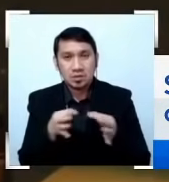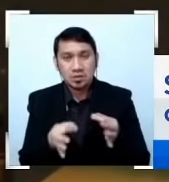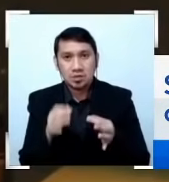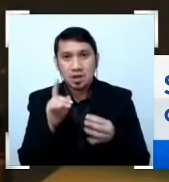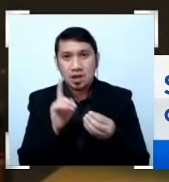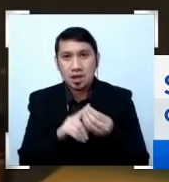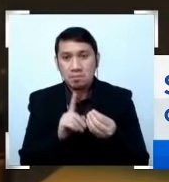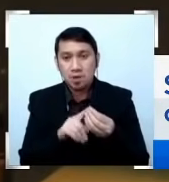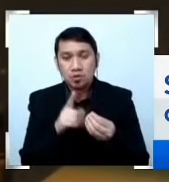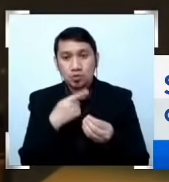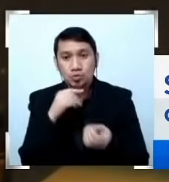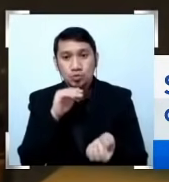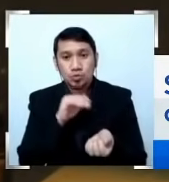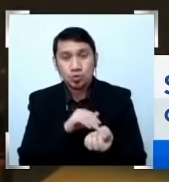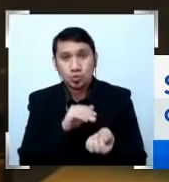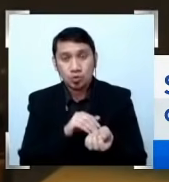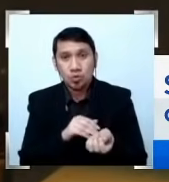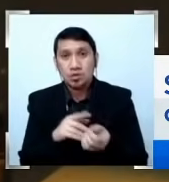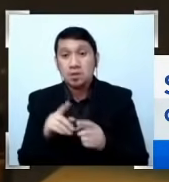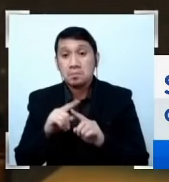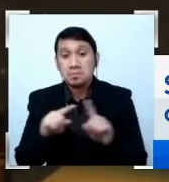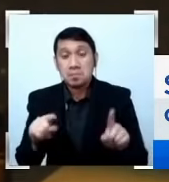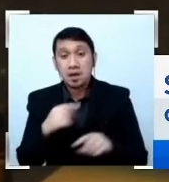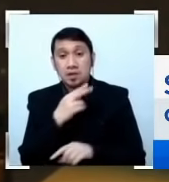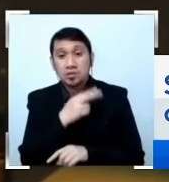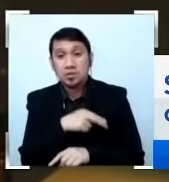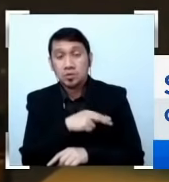physician. Pero para sa ospital, nacerated fetus